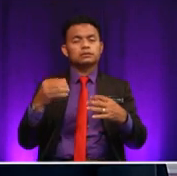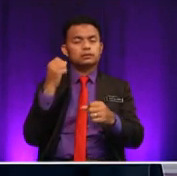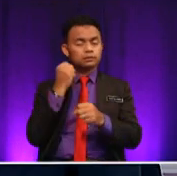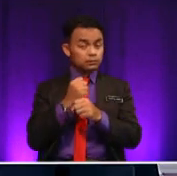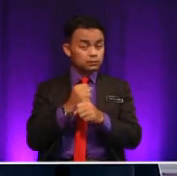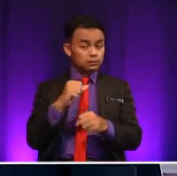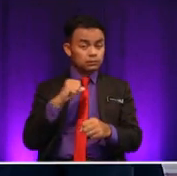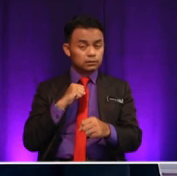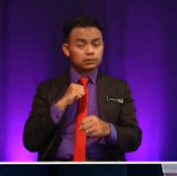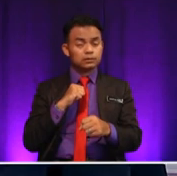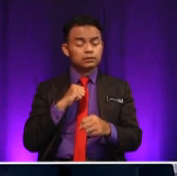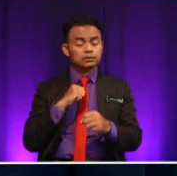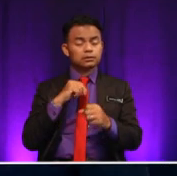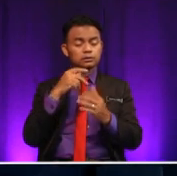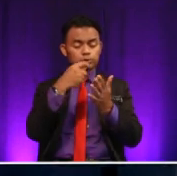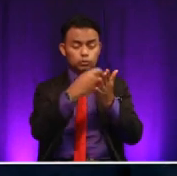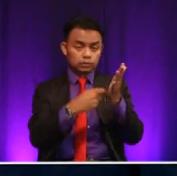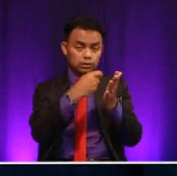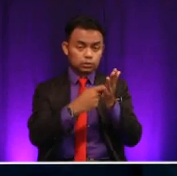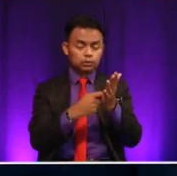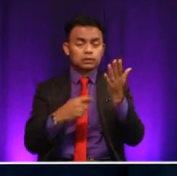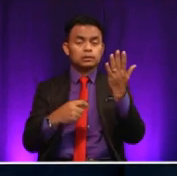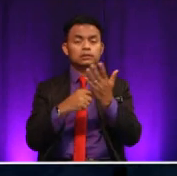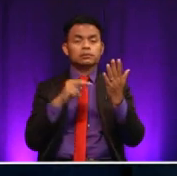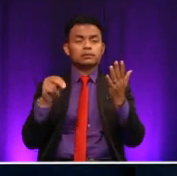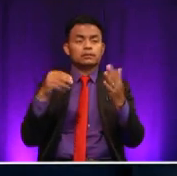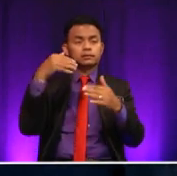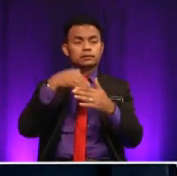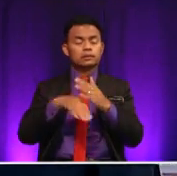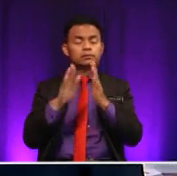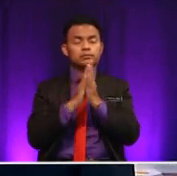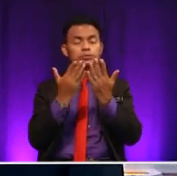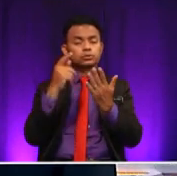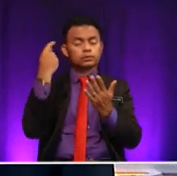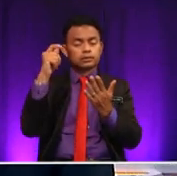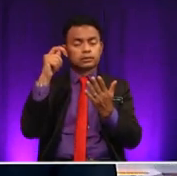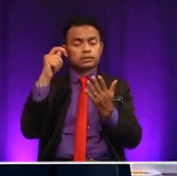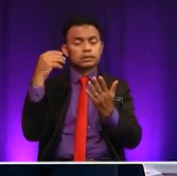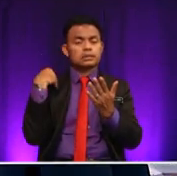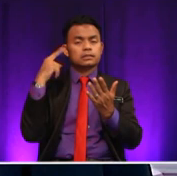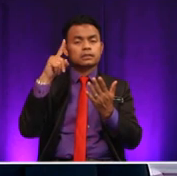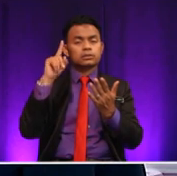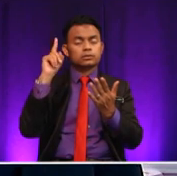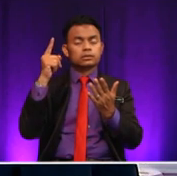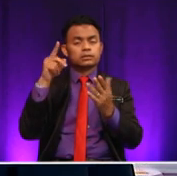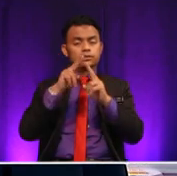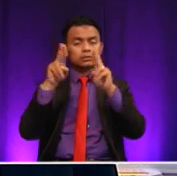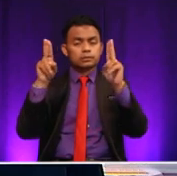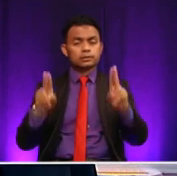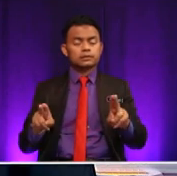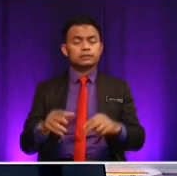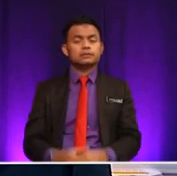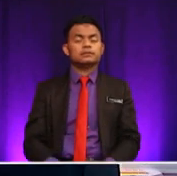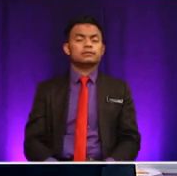buat nota sendiri hanya ada satu ujian saja yang dinyatakan baik Oke